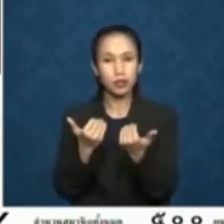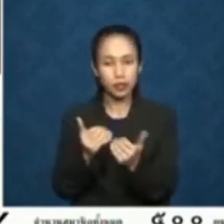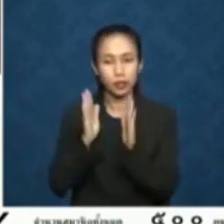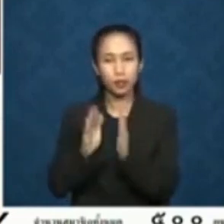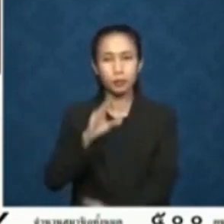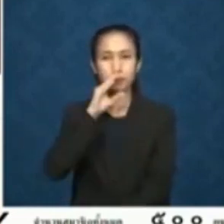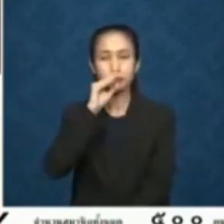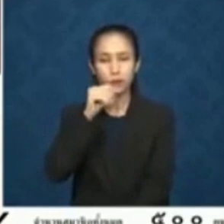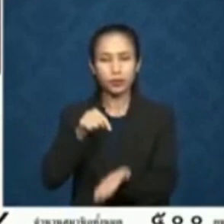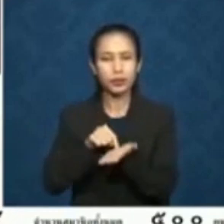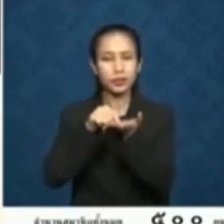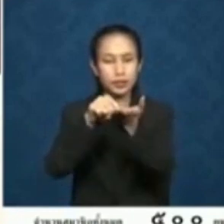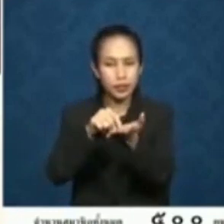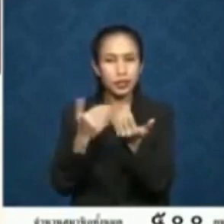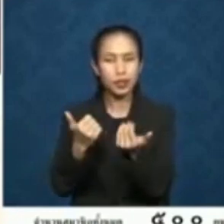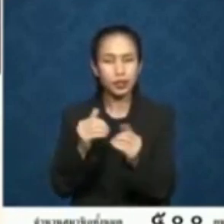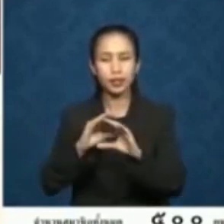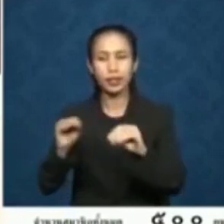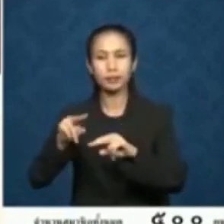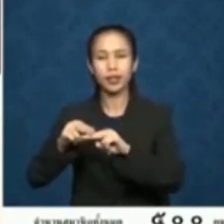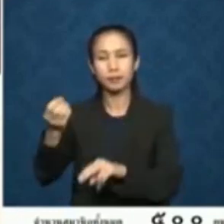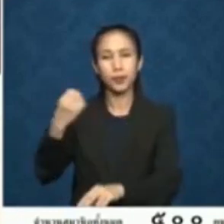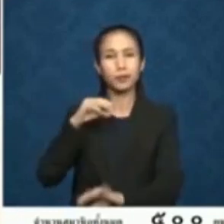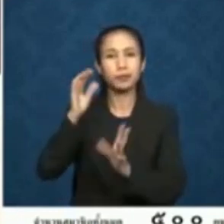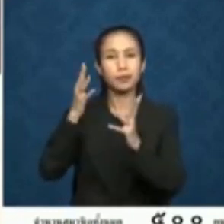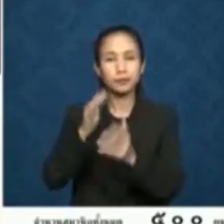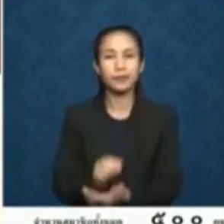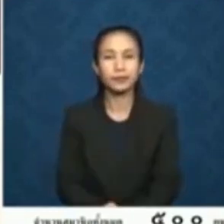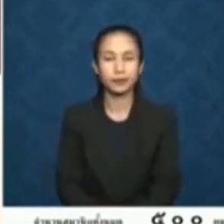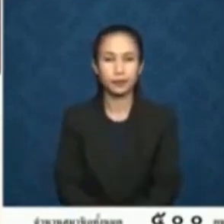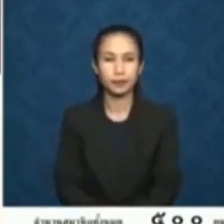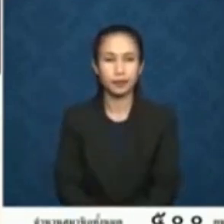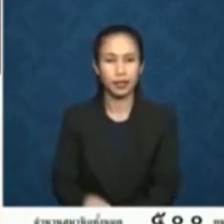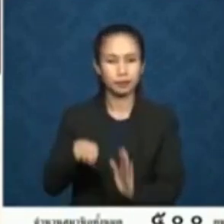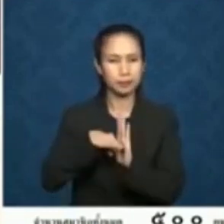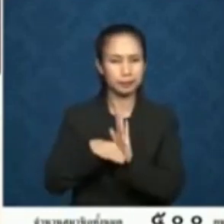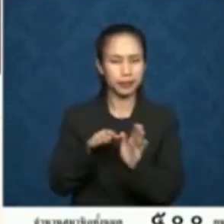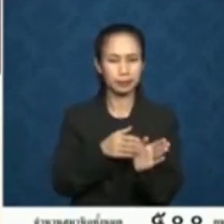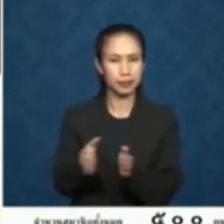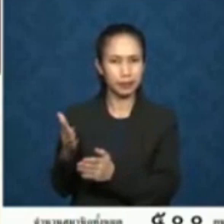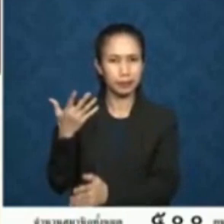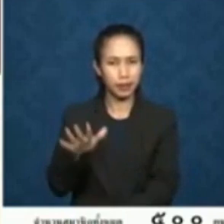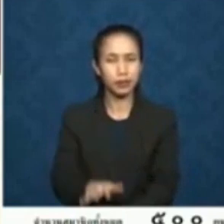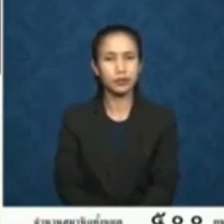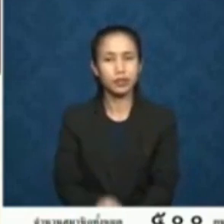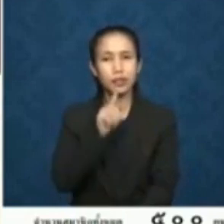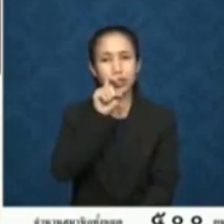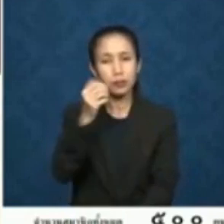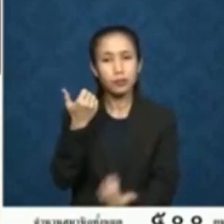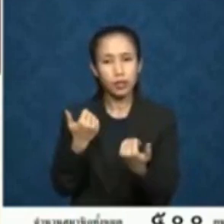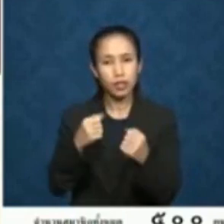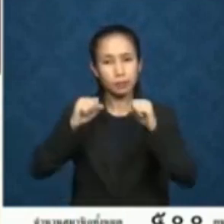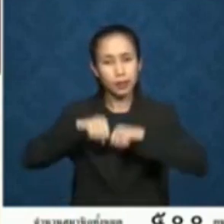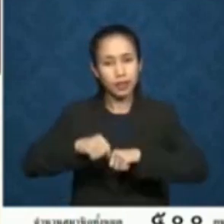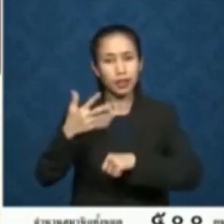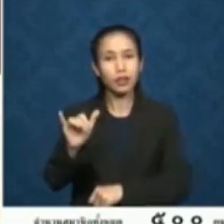ต่อทำไมไม่แสดงจนถึงวันนี้ตัวผู้ที่เสนอญัตติก็ยังไม่ได้แสดงตนว่าจะขอพูดนะครับมันผ่านขั้นตอนนั้น